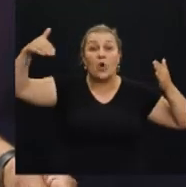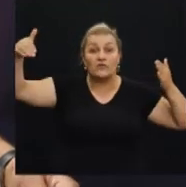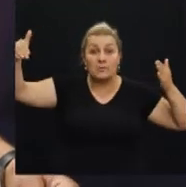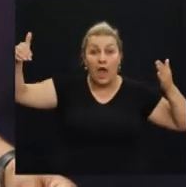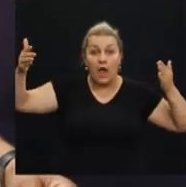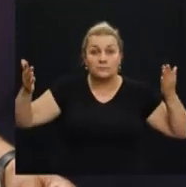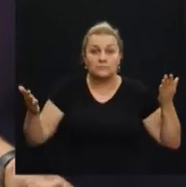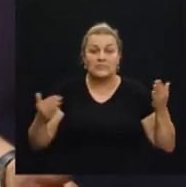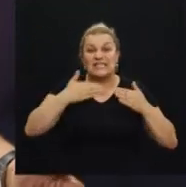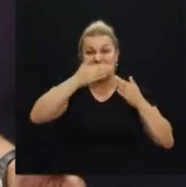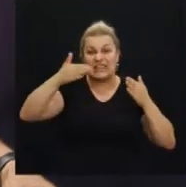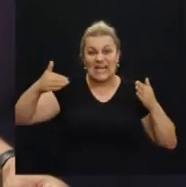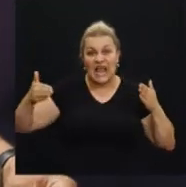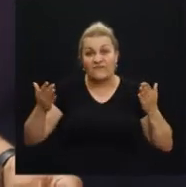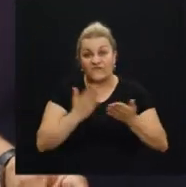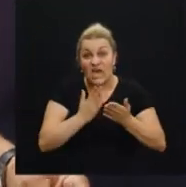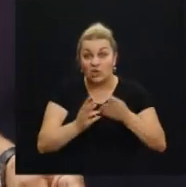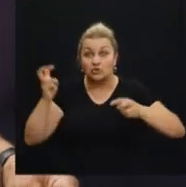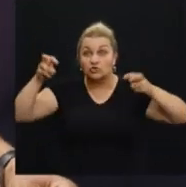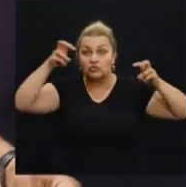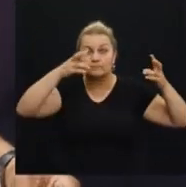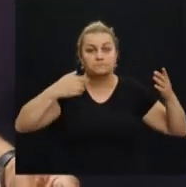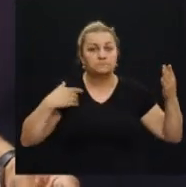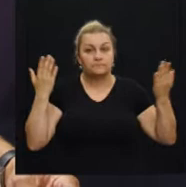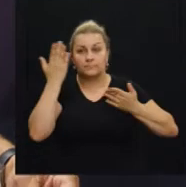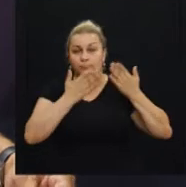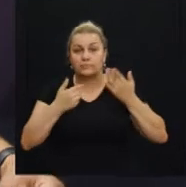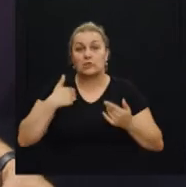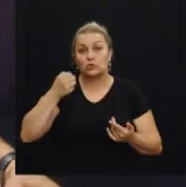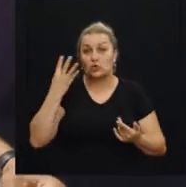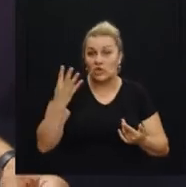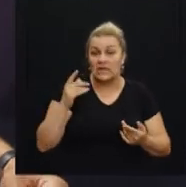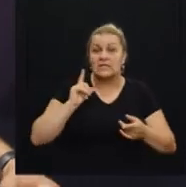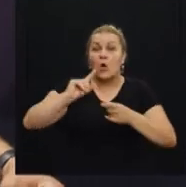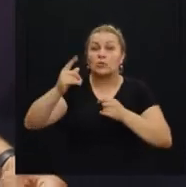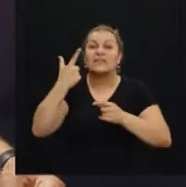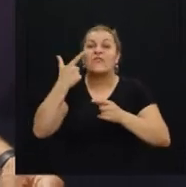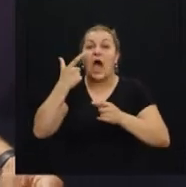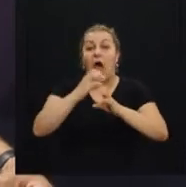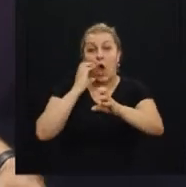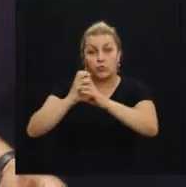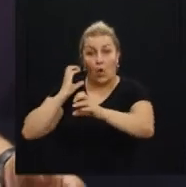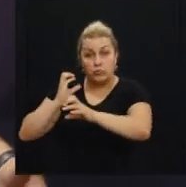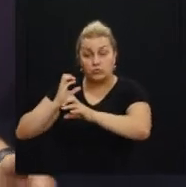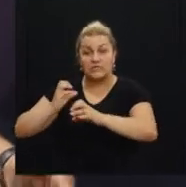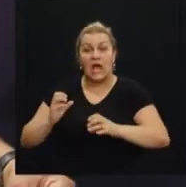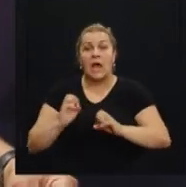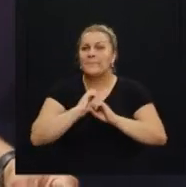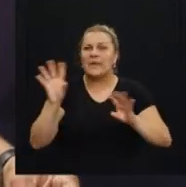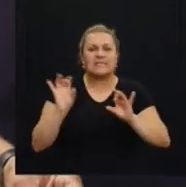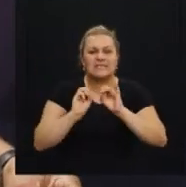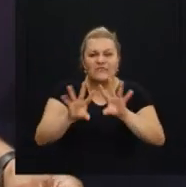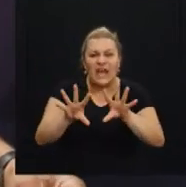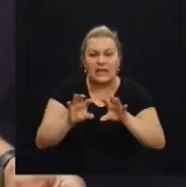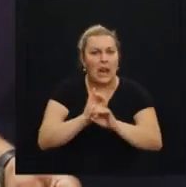borbe. I nas 104 se uputilo s dva autobusa, bez svjetala, bez